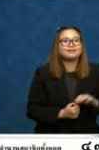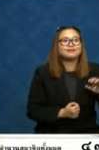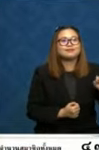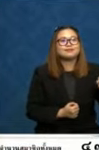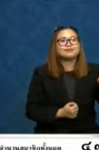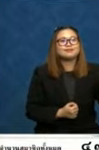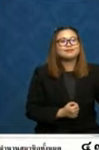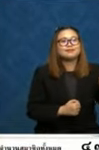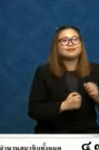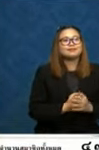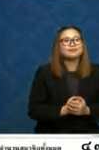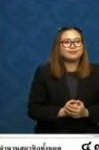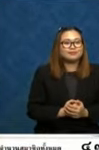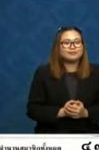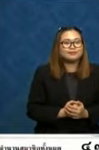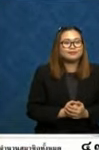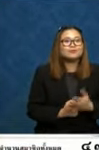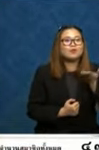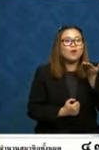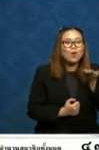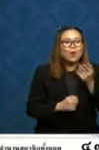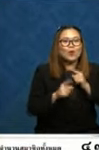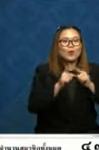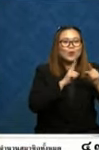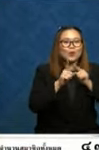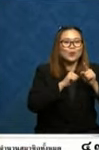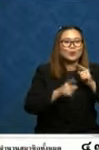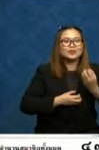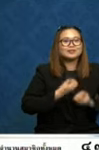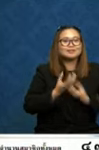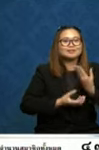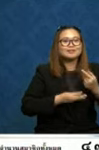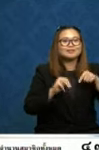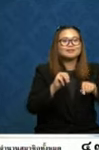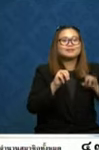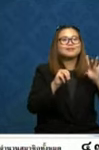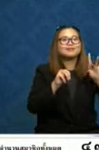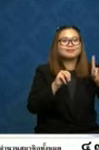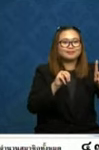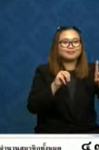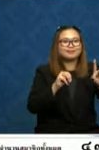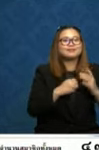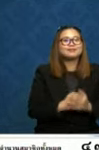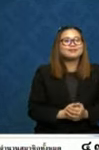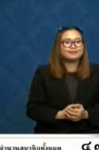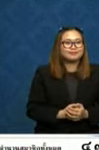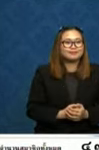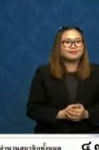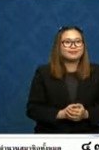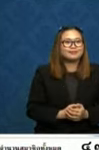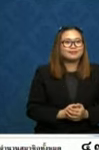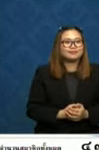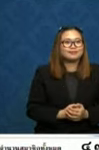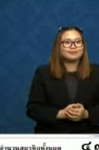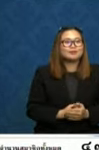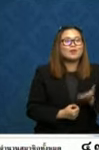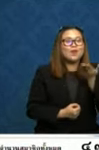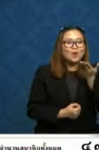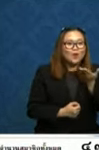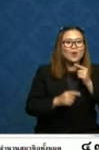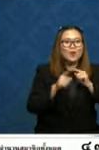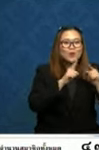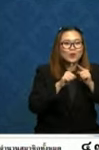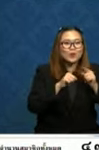ครับขอมีส่วนร่วมในการอภิปรายในมาตรา8นะครับซึ่งผมจะพูดถึงปัญหา